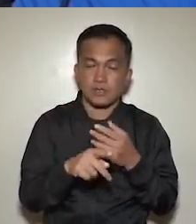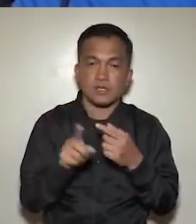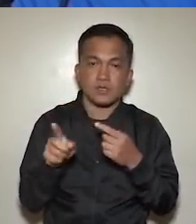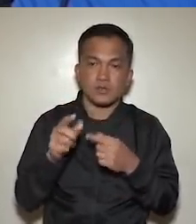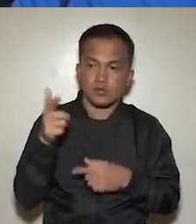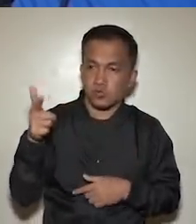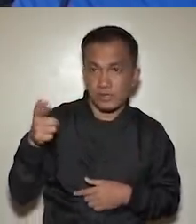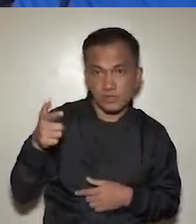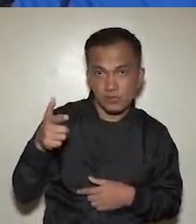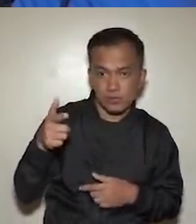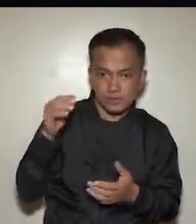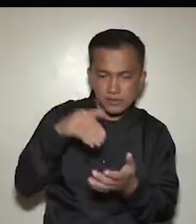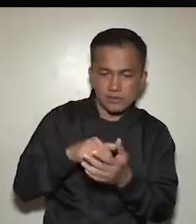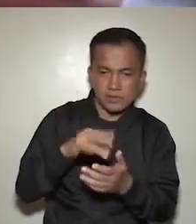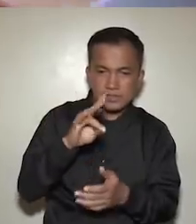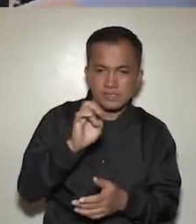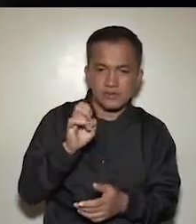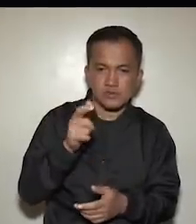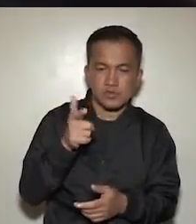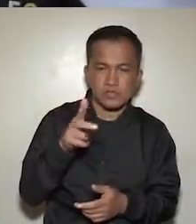po is